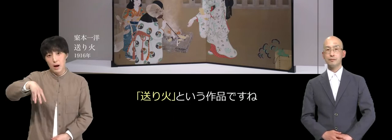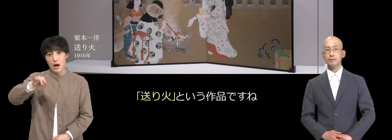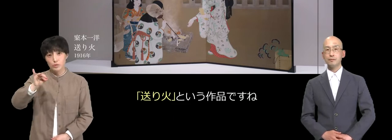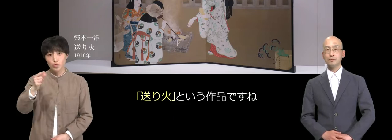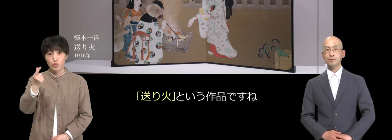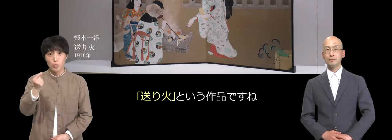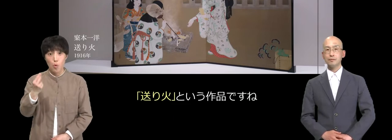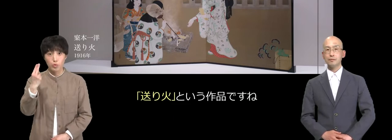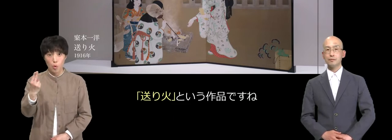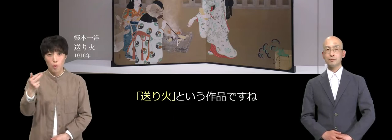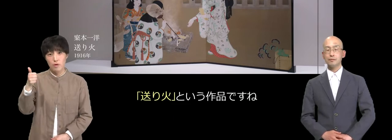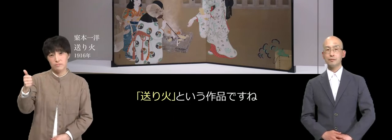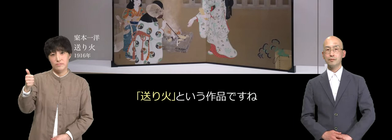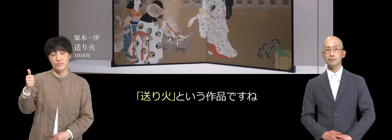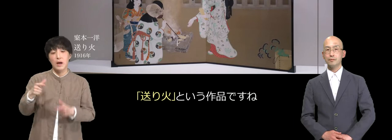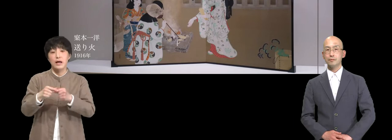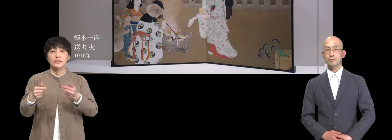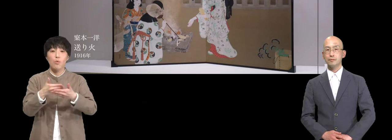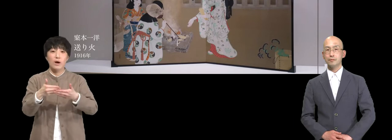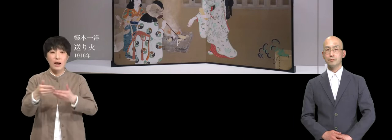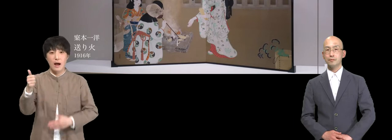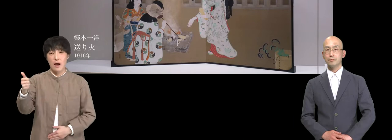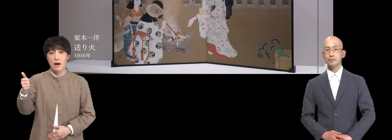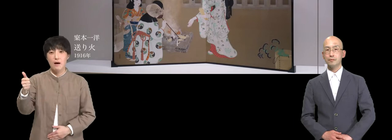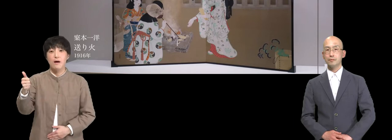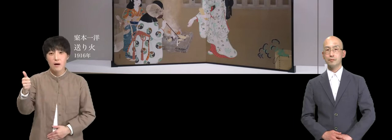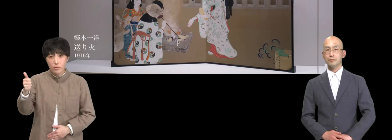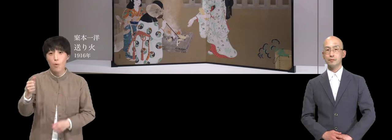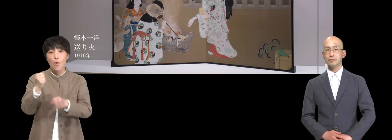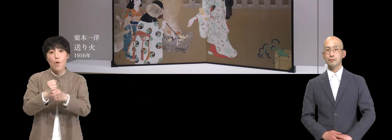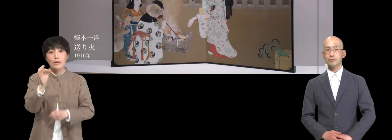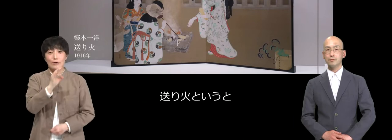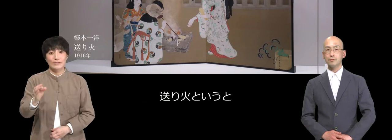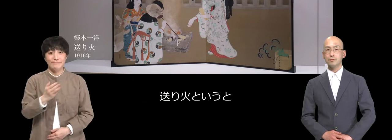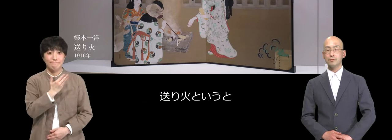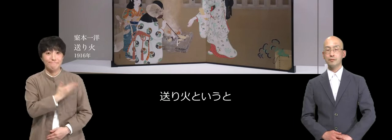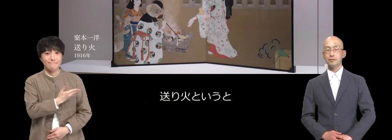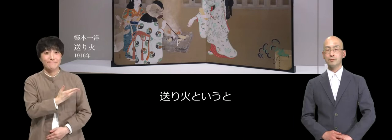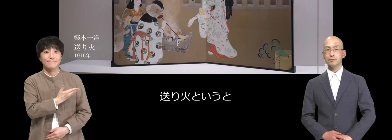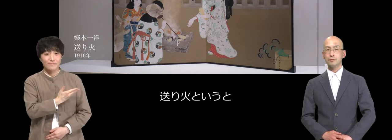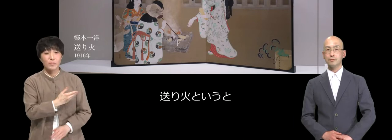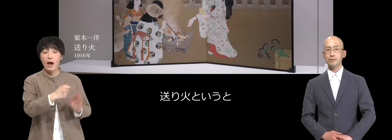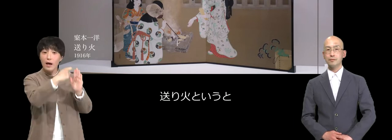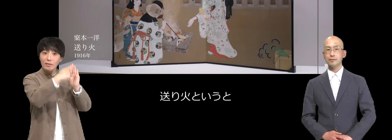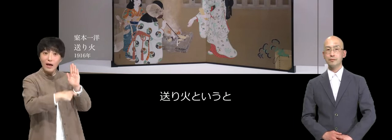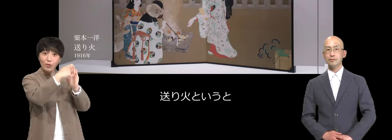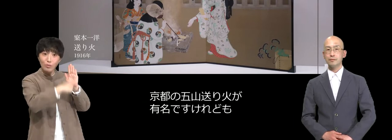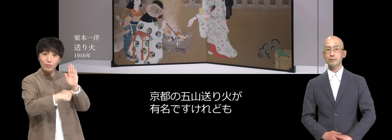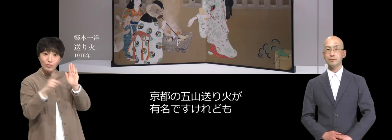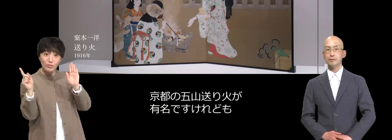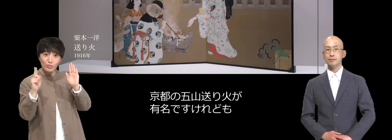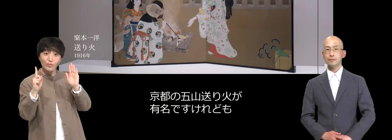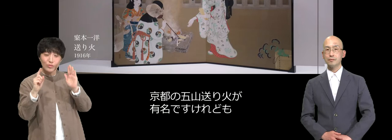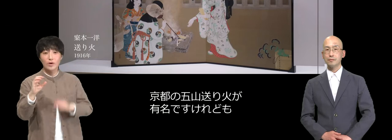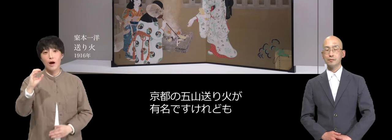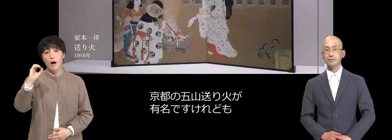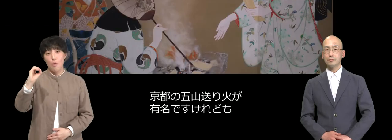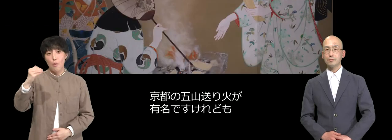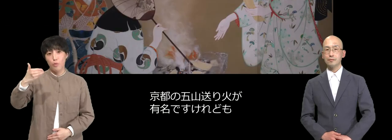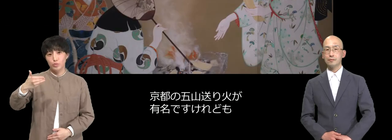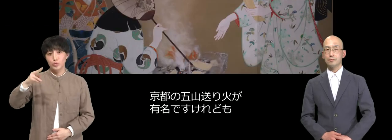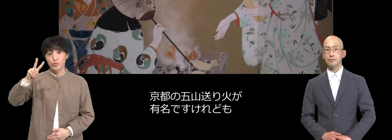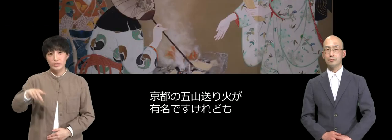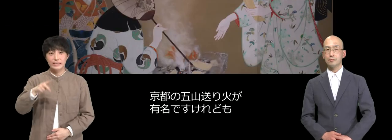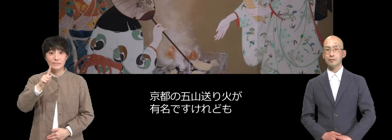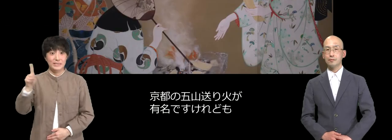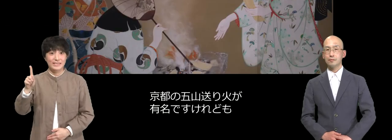いう作品ですねこれはいまあ送り火と言うとね京都の五山送り火が